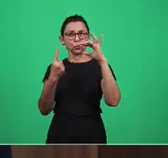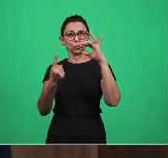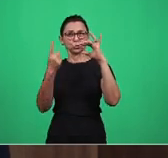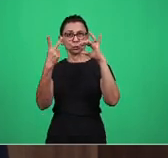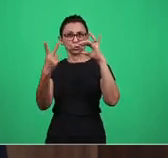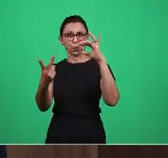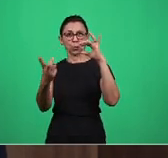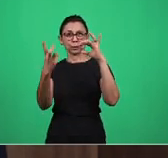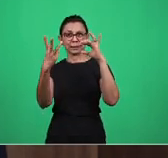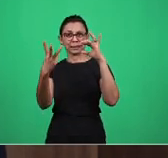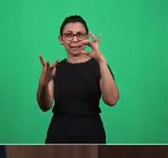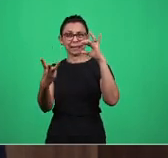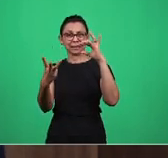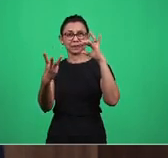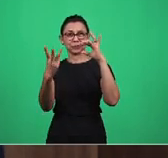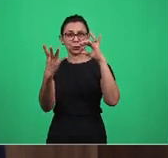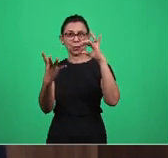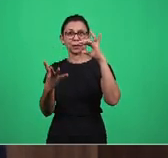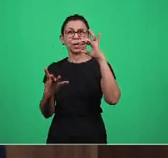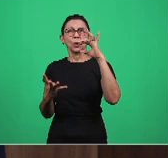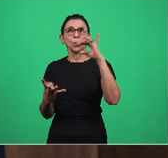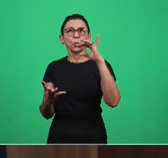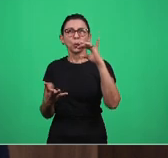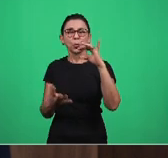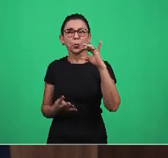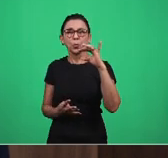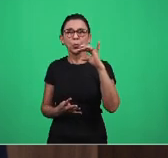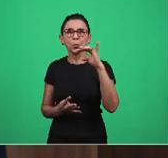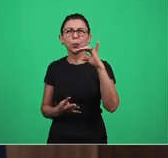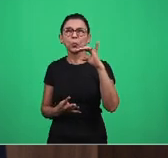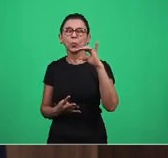1, 2, 3, 4.